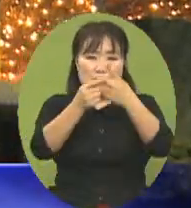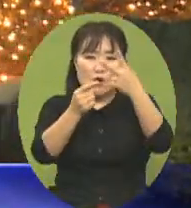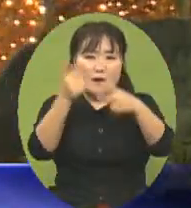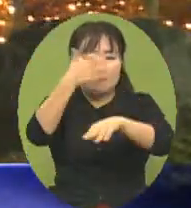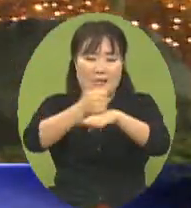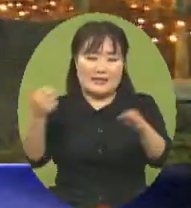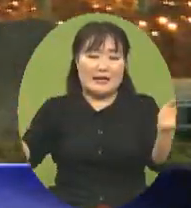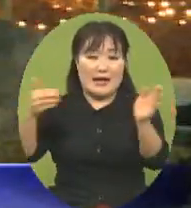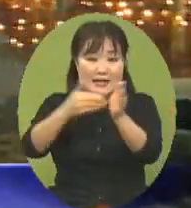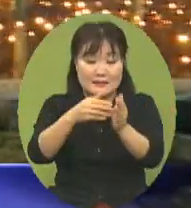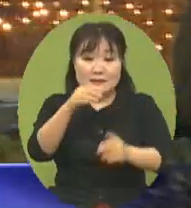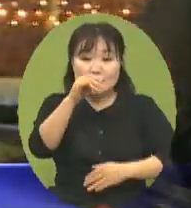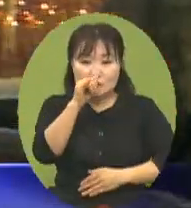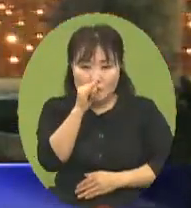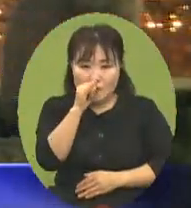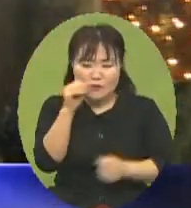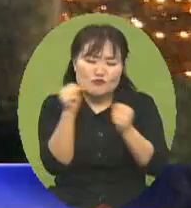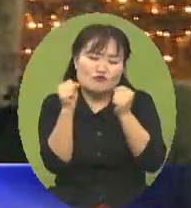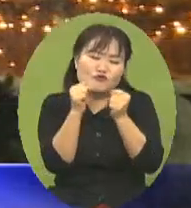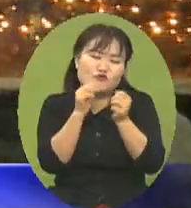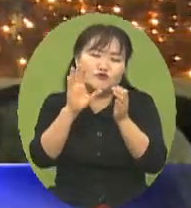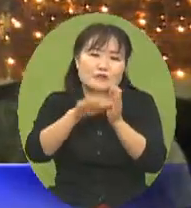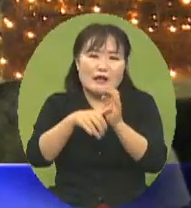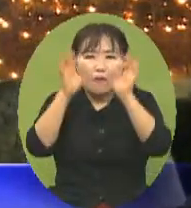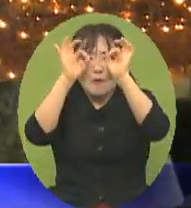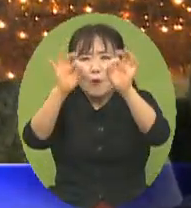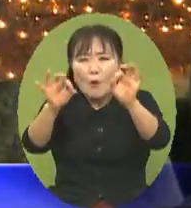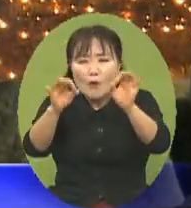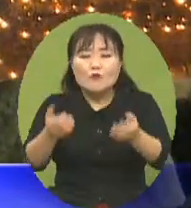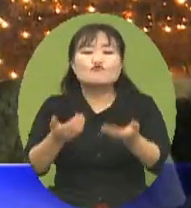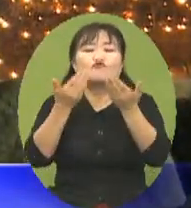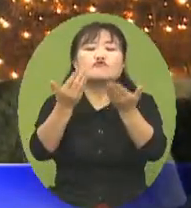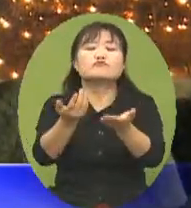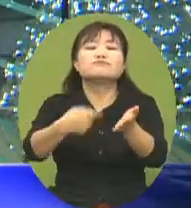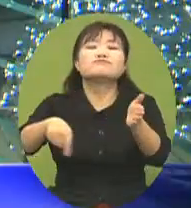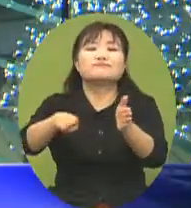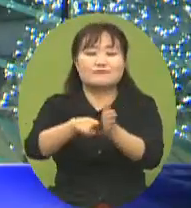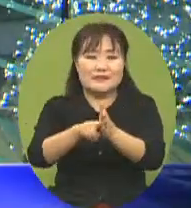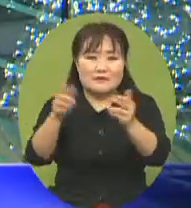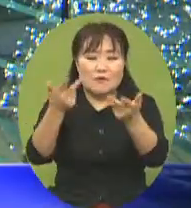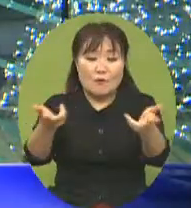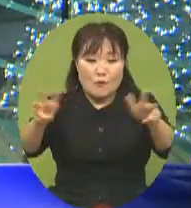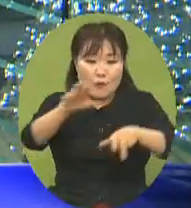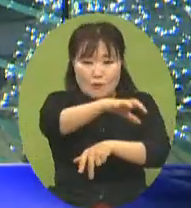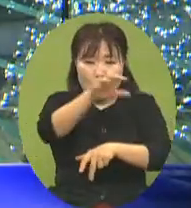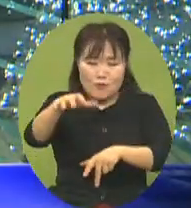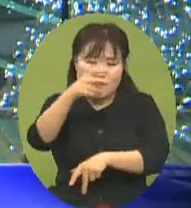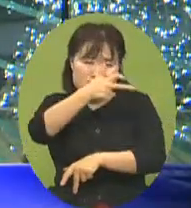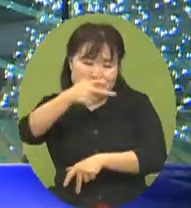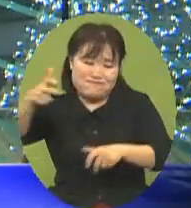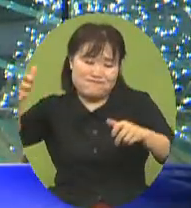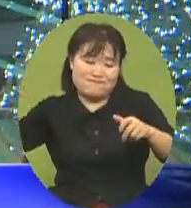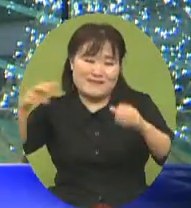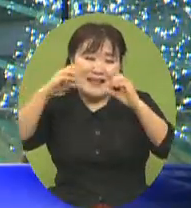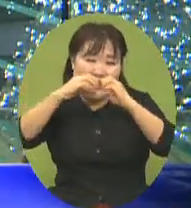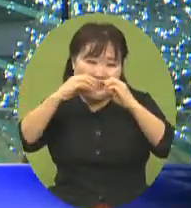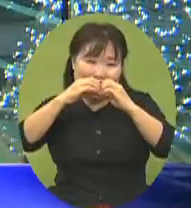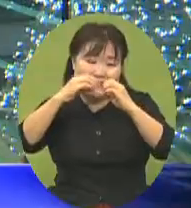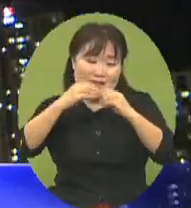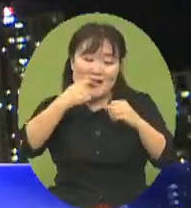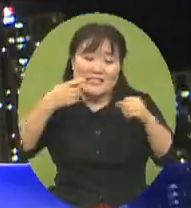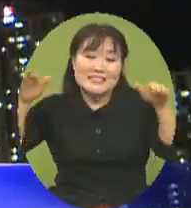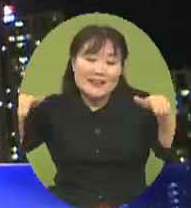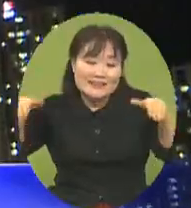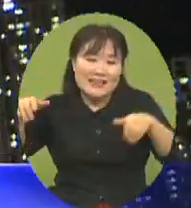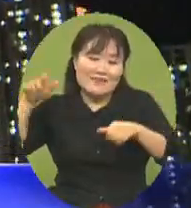2월 말까지 열리는 이번 행사는 추운 겨울철 볼거리를 제공하기 위해 공원 곳곳에 대형 하트,